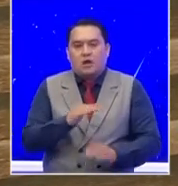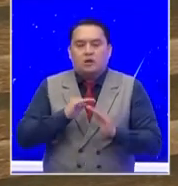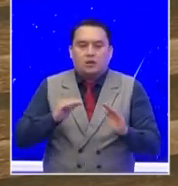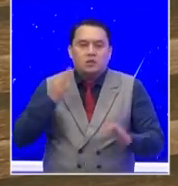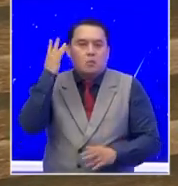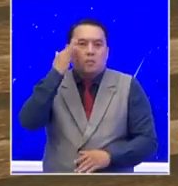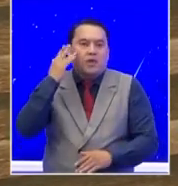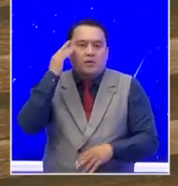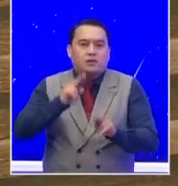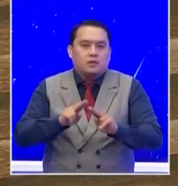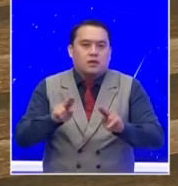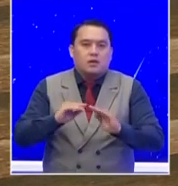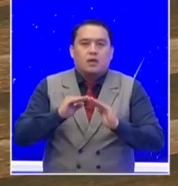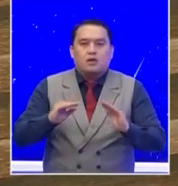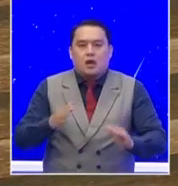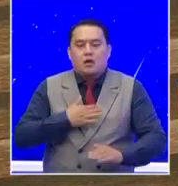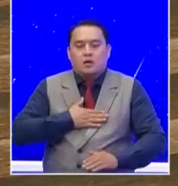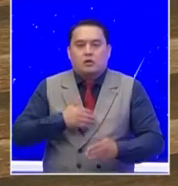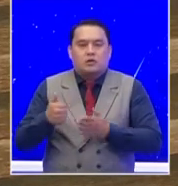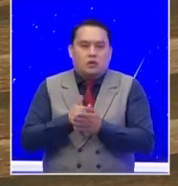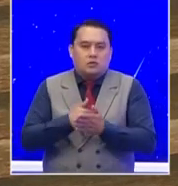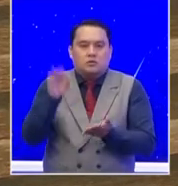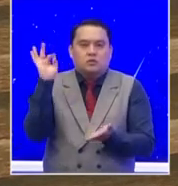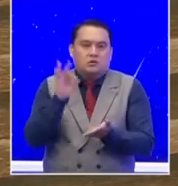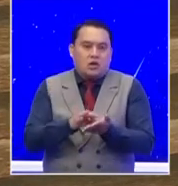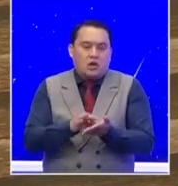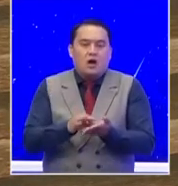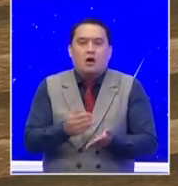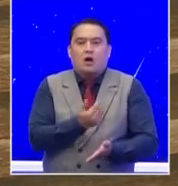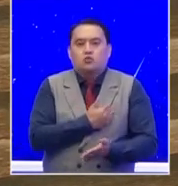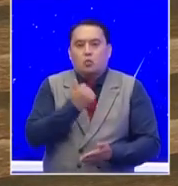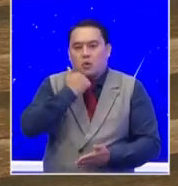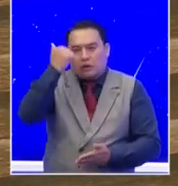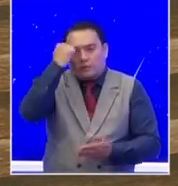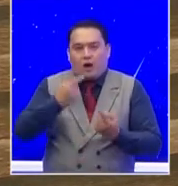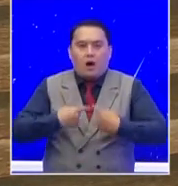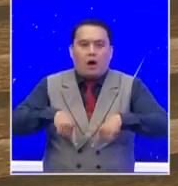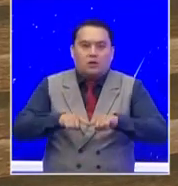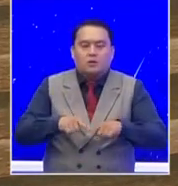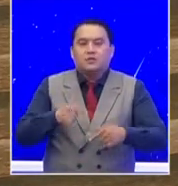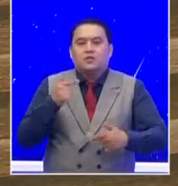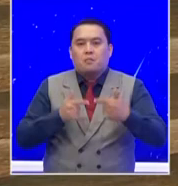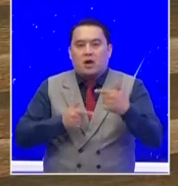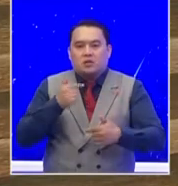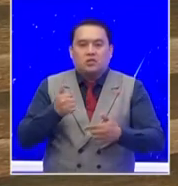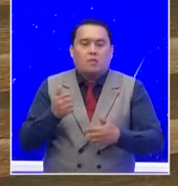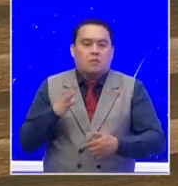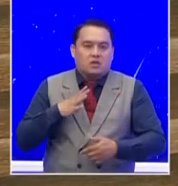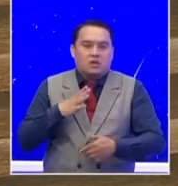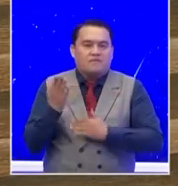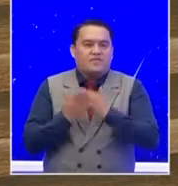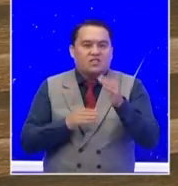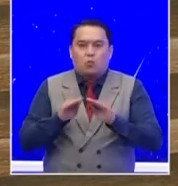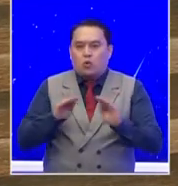мечтала учить детей думаю в скором времени достигну своей цели хочу выразить благодарность организаторам и соперником состязание пришли на